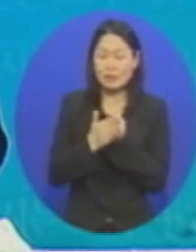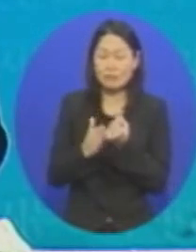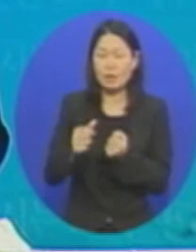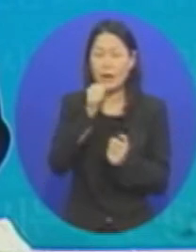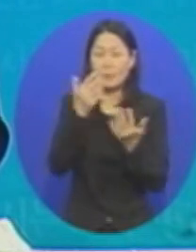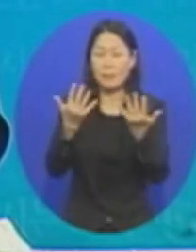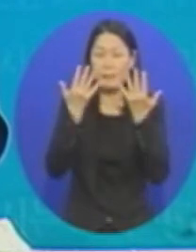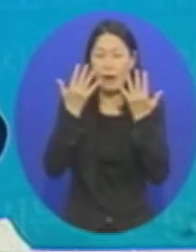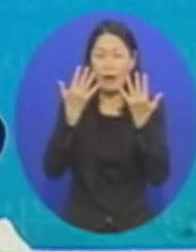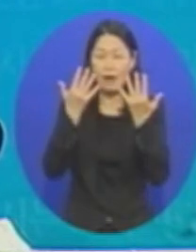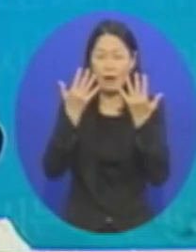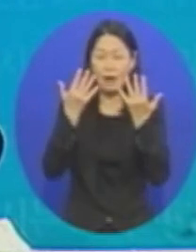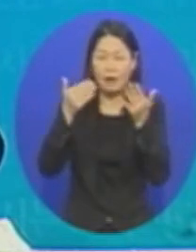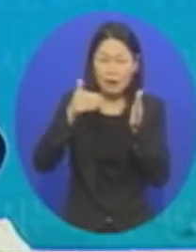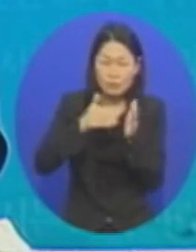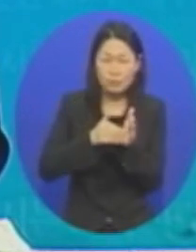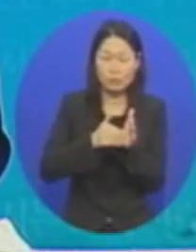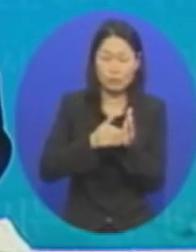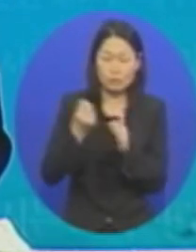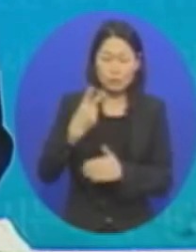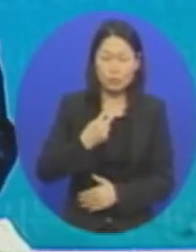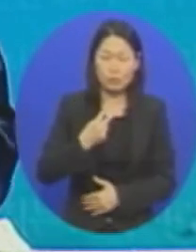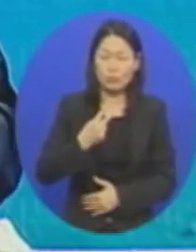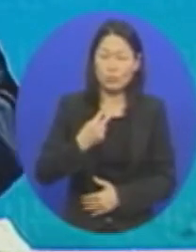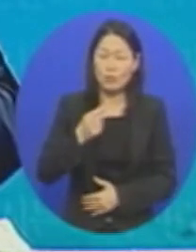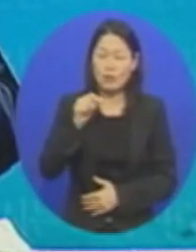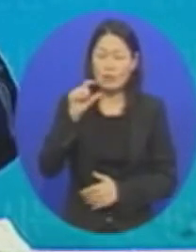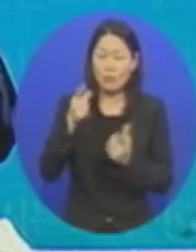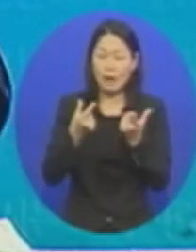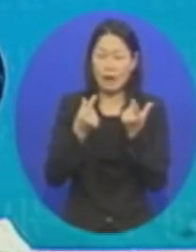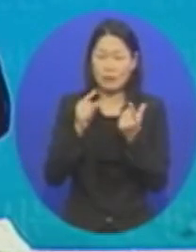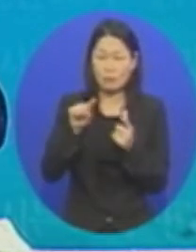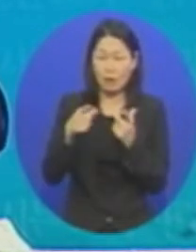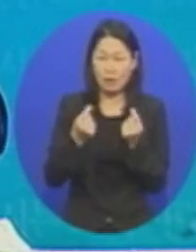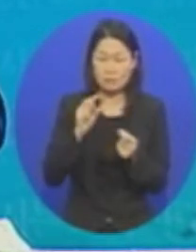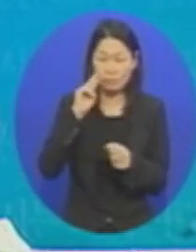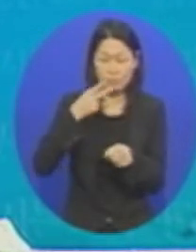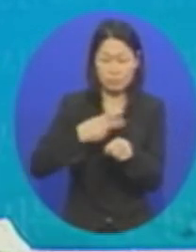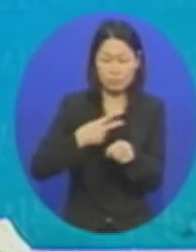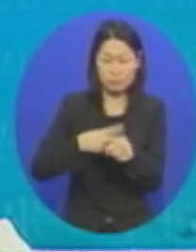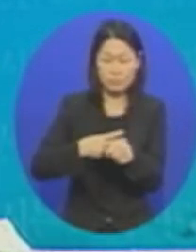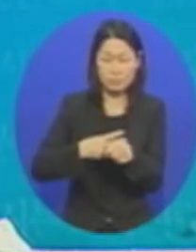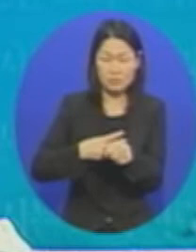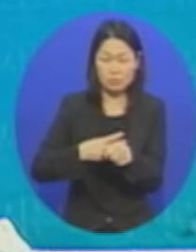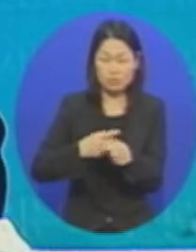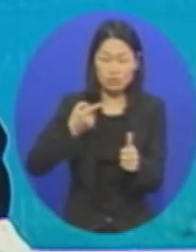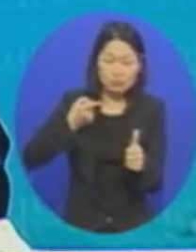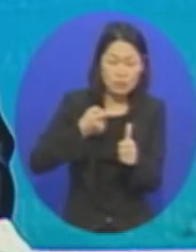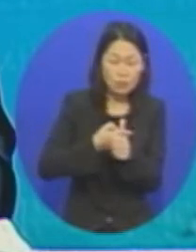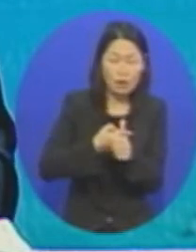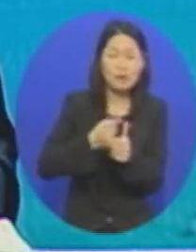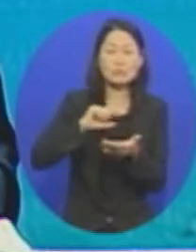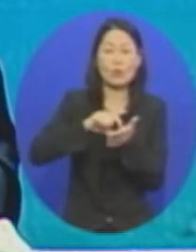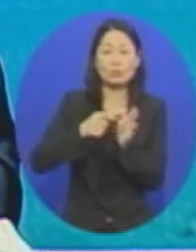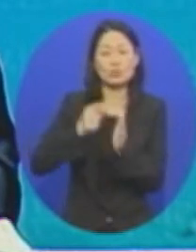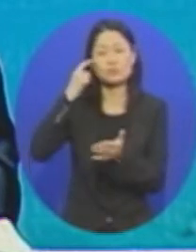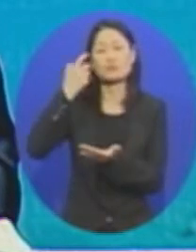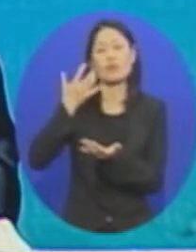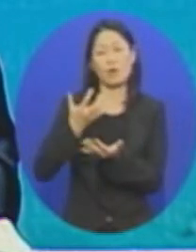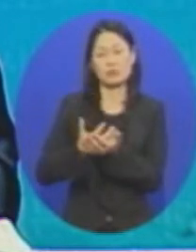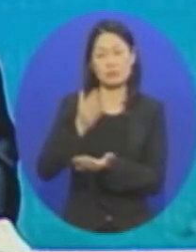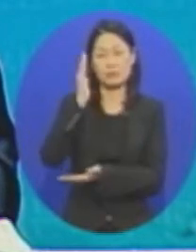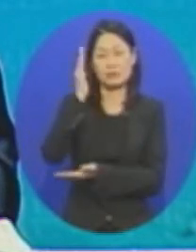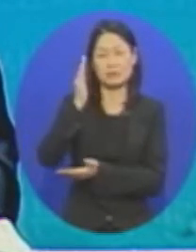또 이 복음 전하는 사도 바울을 죽이려고 까지 해 뜰 만큼 충격이었어요